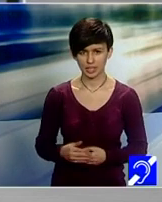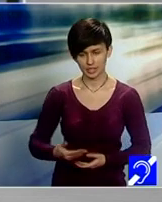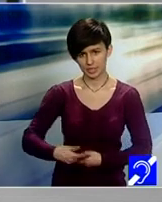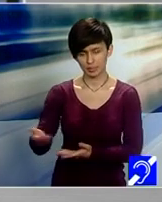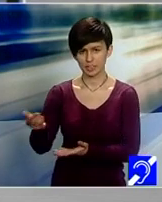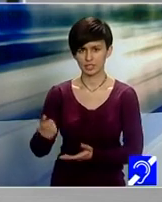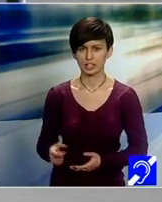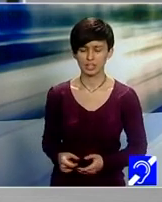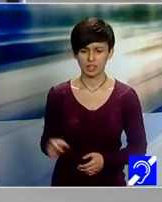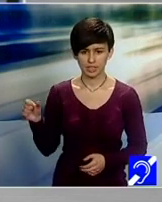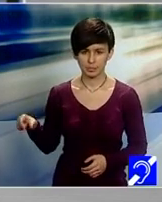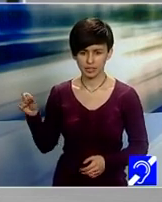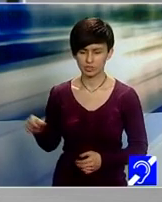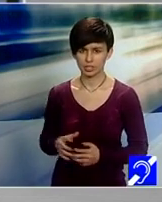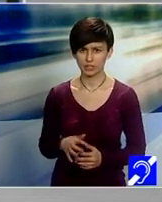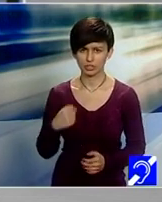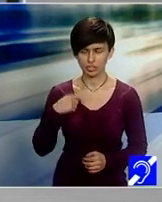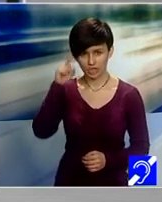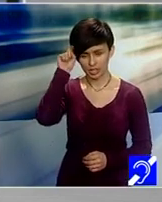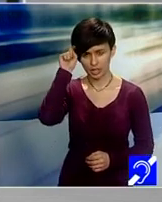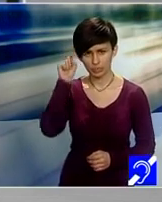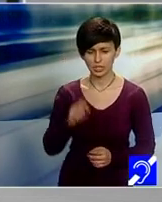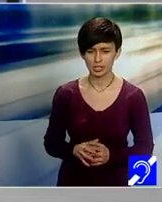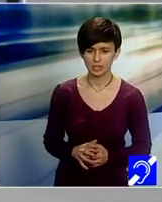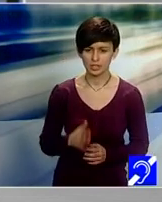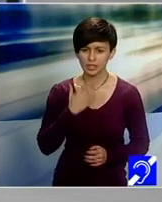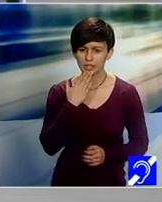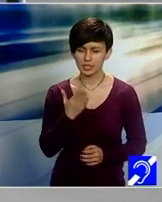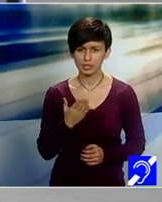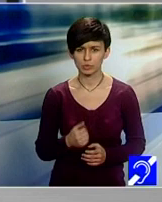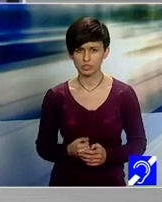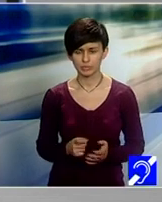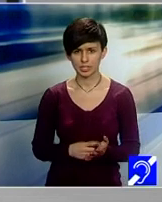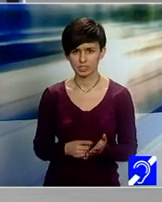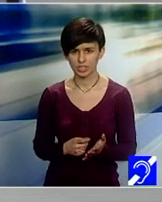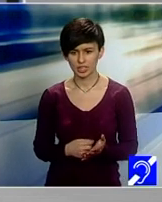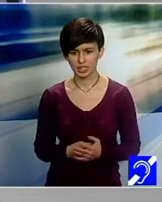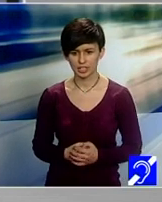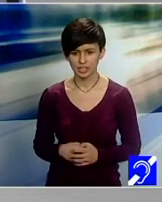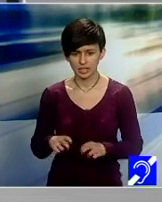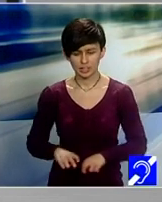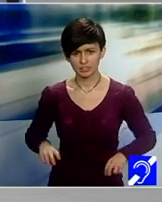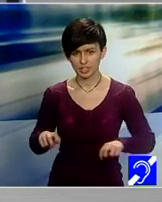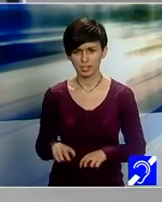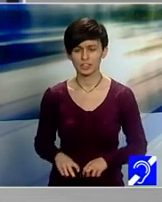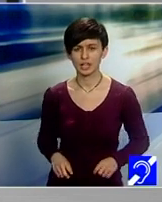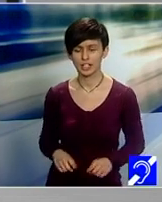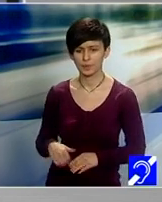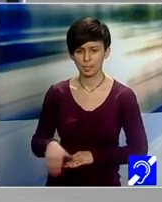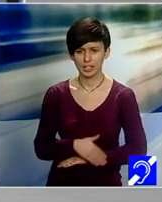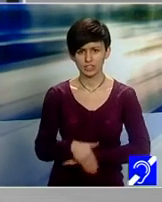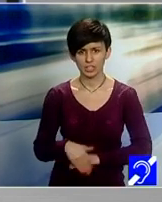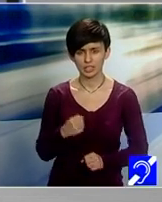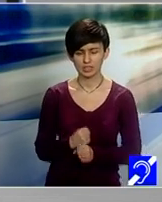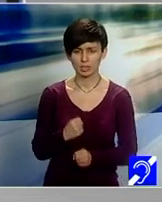Apoi, bănuiesc eu că datorită și cererii de reexaminare a președintelui și adreselor făcute de CSM